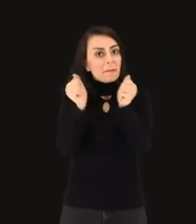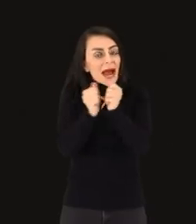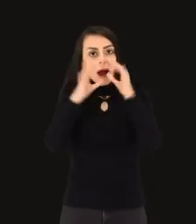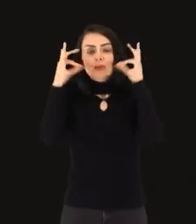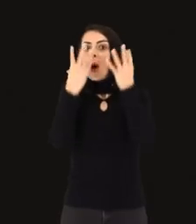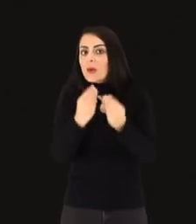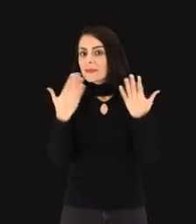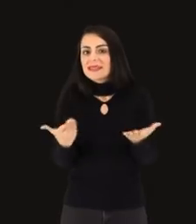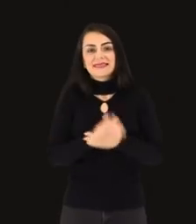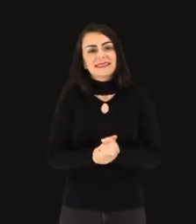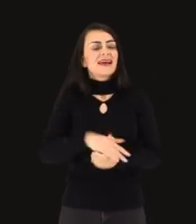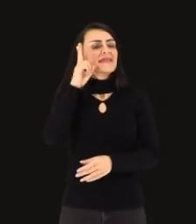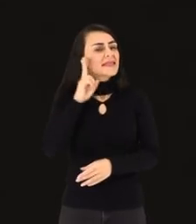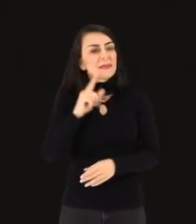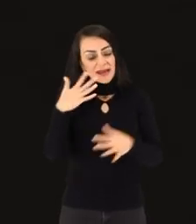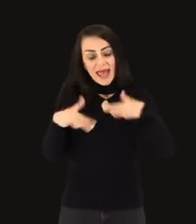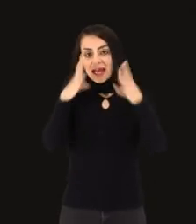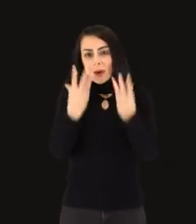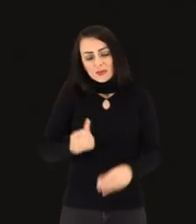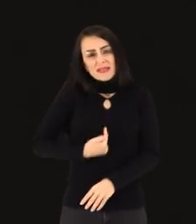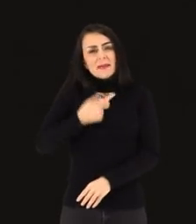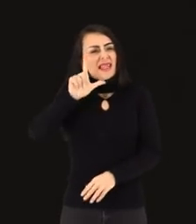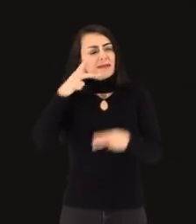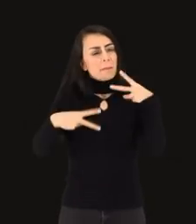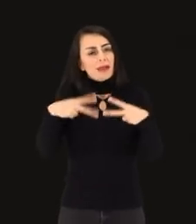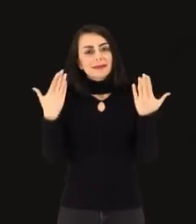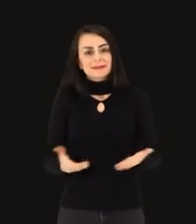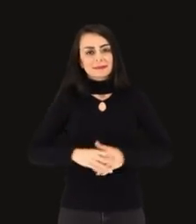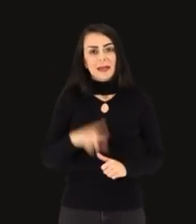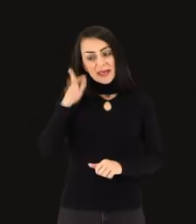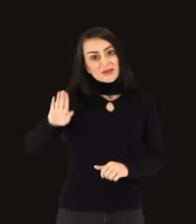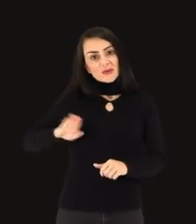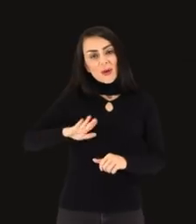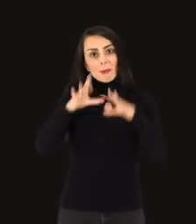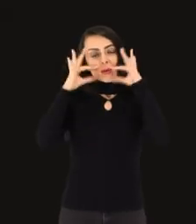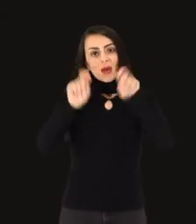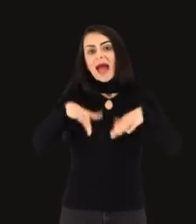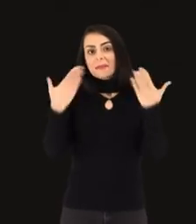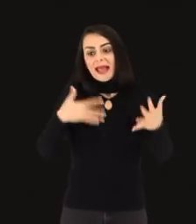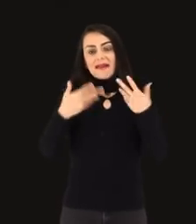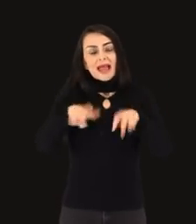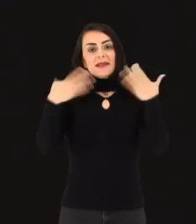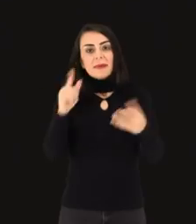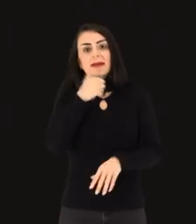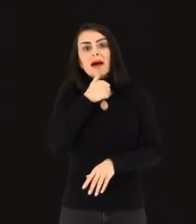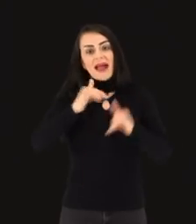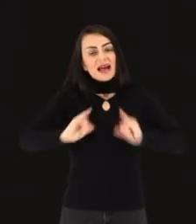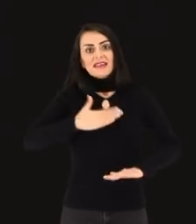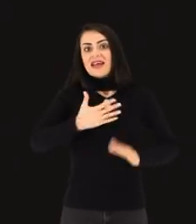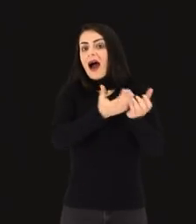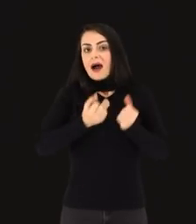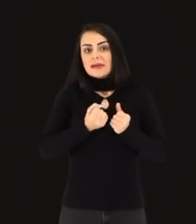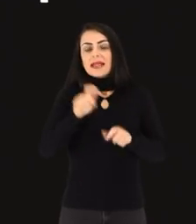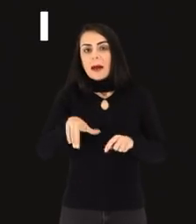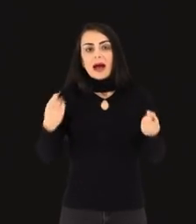topluyor. Ve onlarca çocuğun belki de hayatında hiçbir zaman yaşayamayacağı güzel anılara doğru yola çıkıyor. Başka